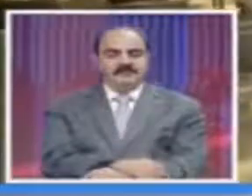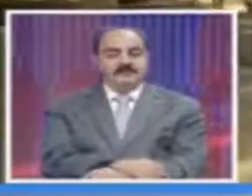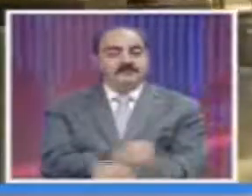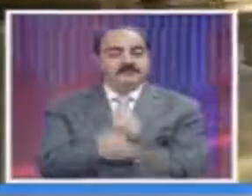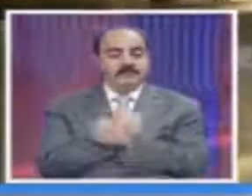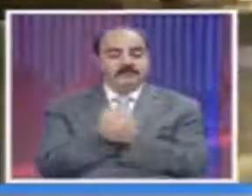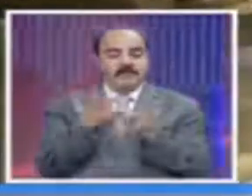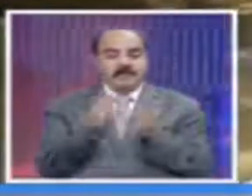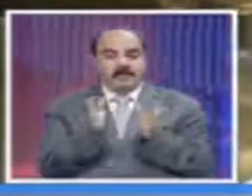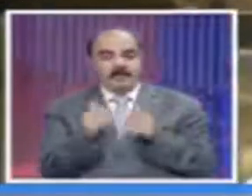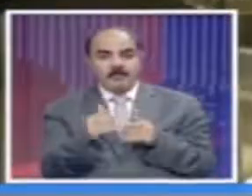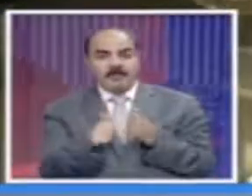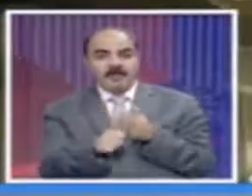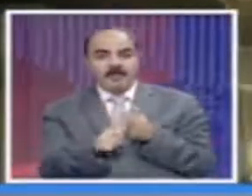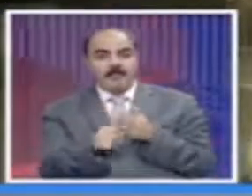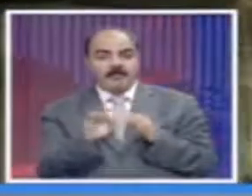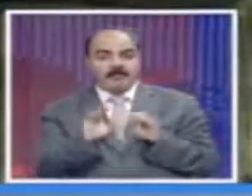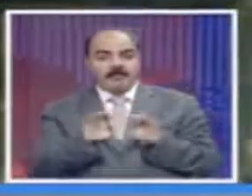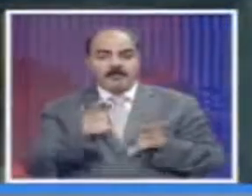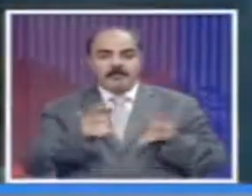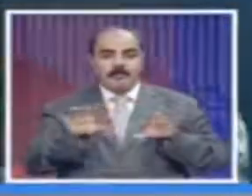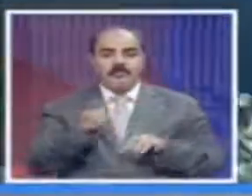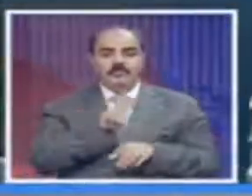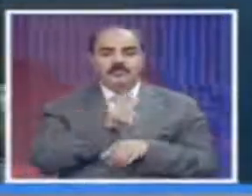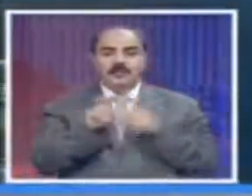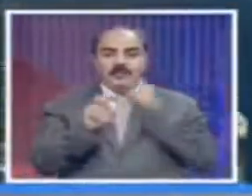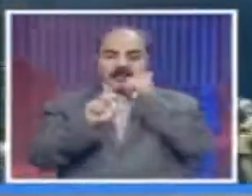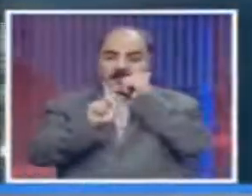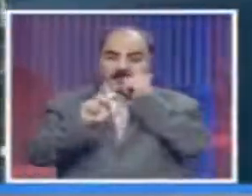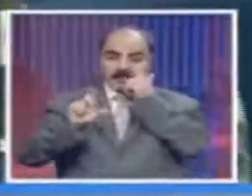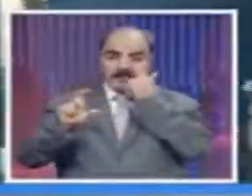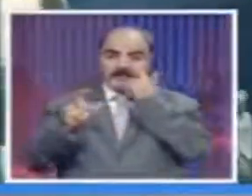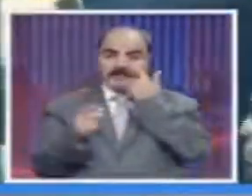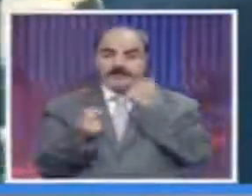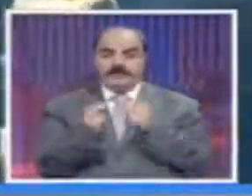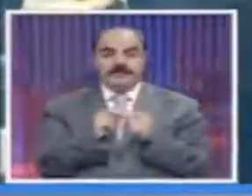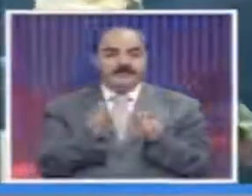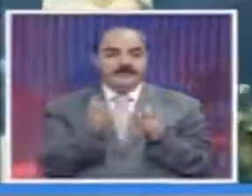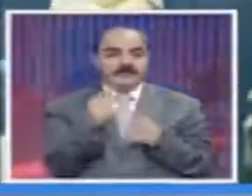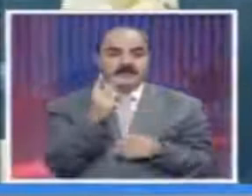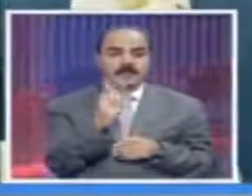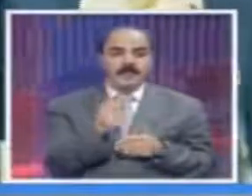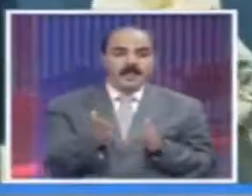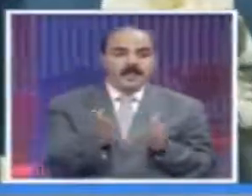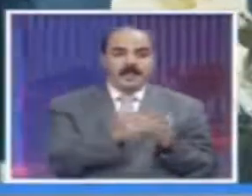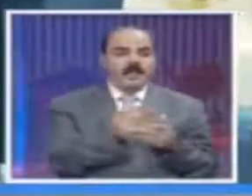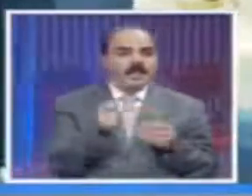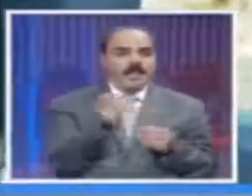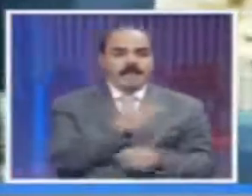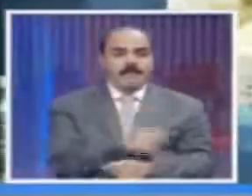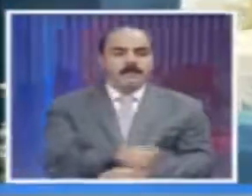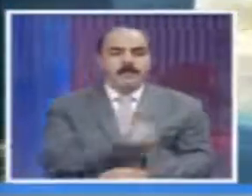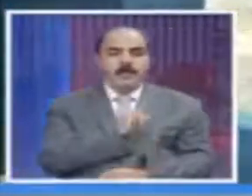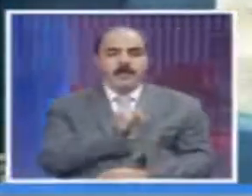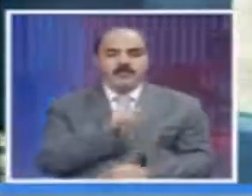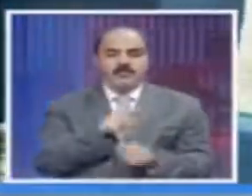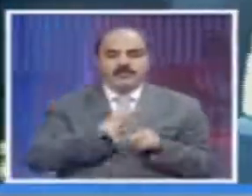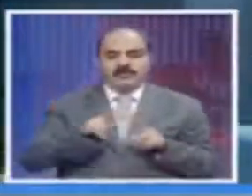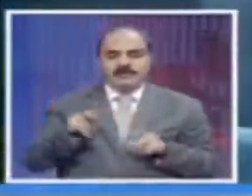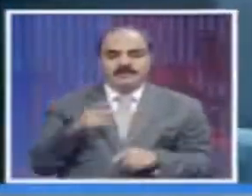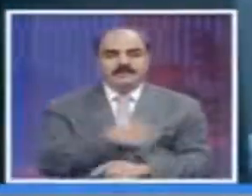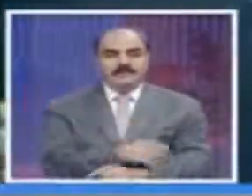يضم قاعدتين، الأولى تحتوي على ما يقرب من 700 قطعة أثرية، والقاعدة الثانية ما يقرب من 500 قطعة